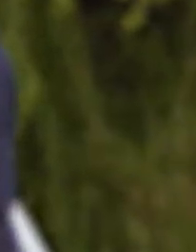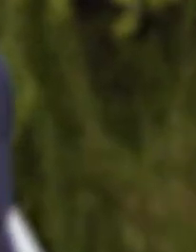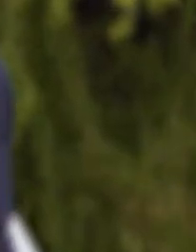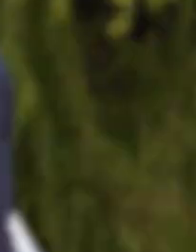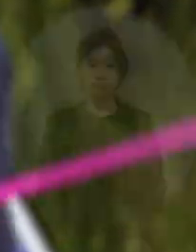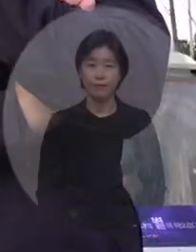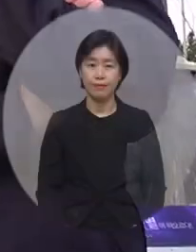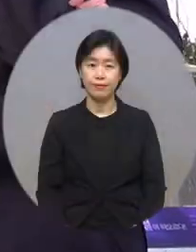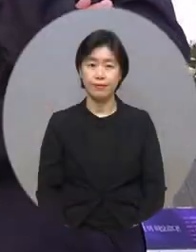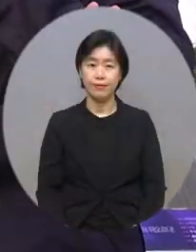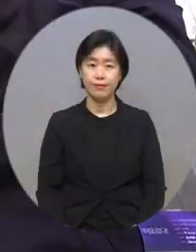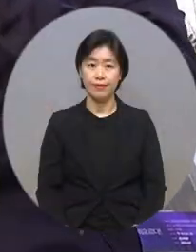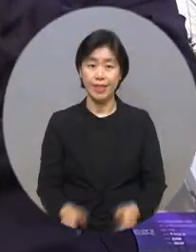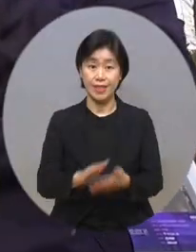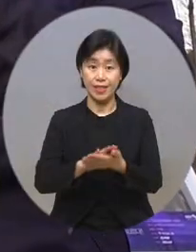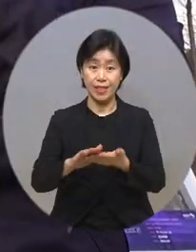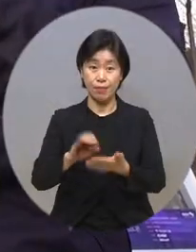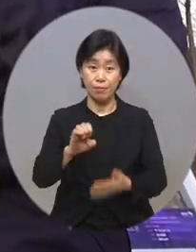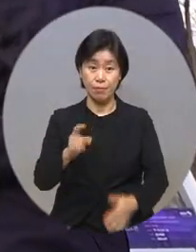아이스페이드! 아이스페이드!